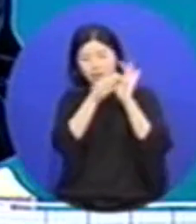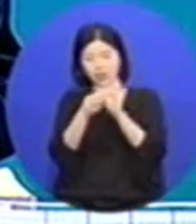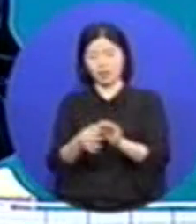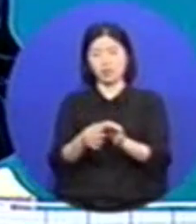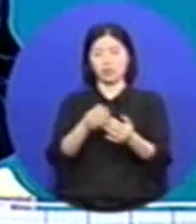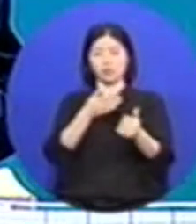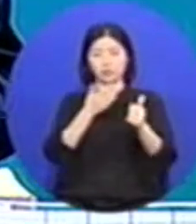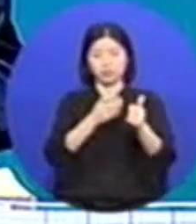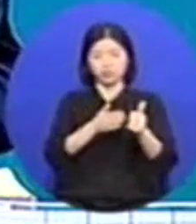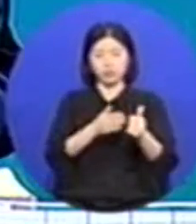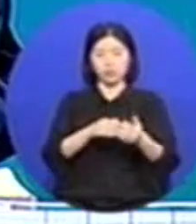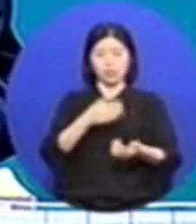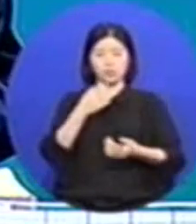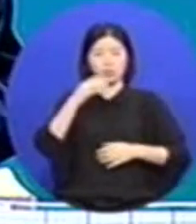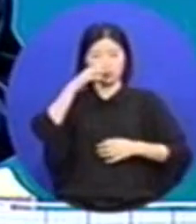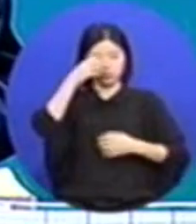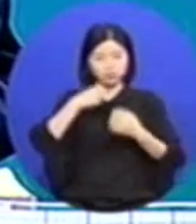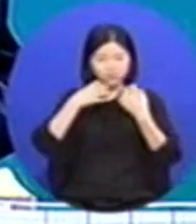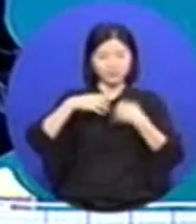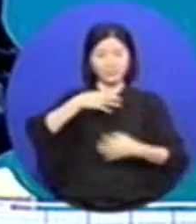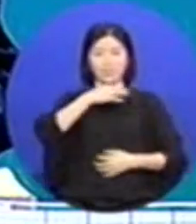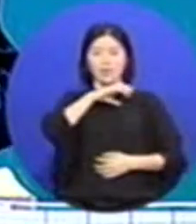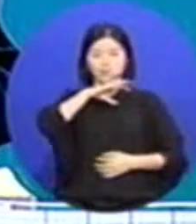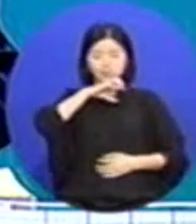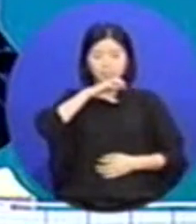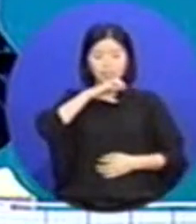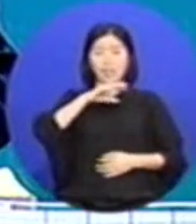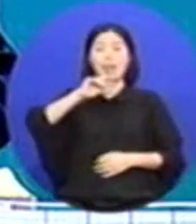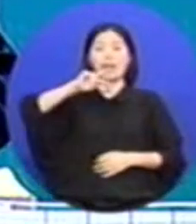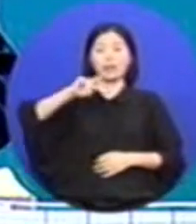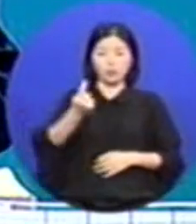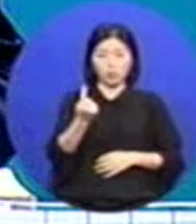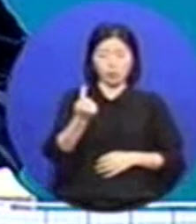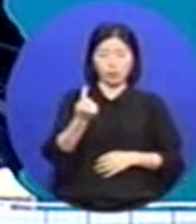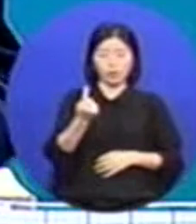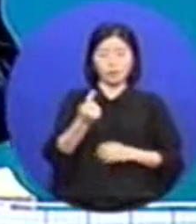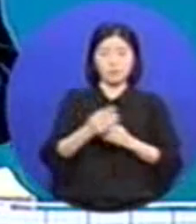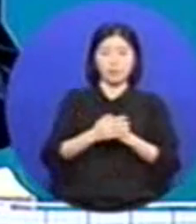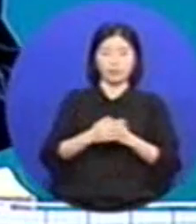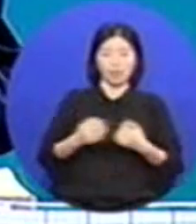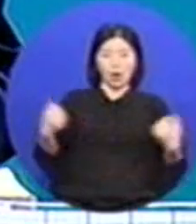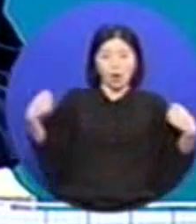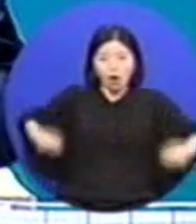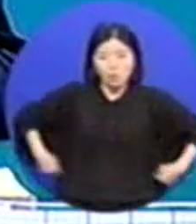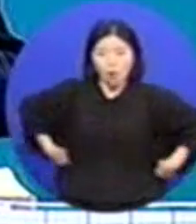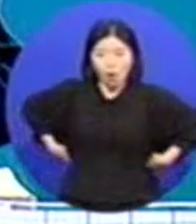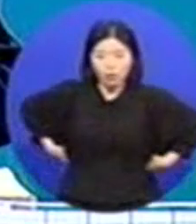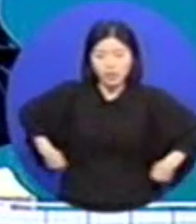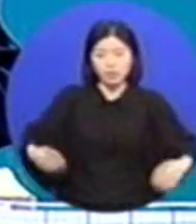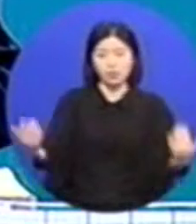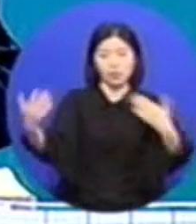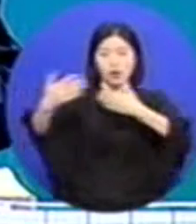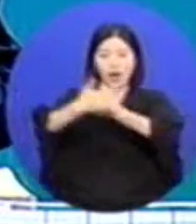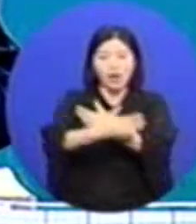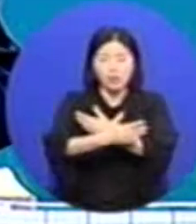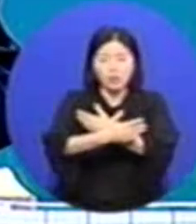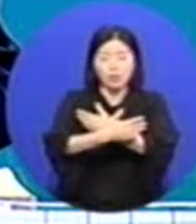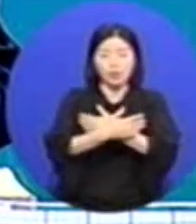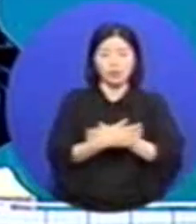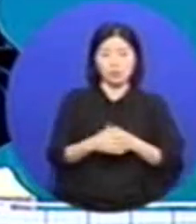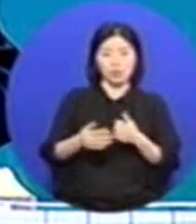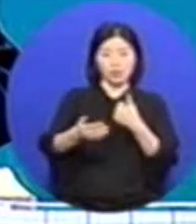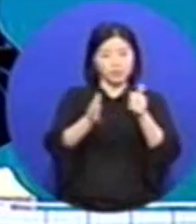붙고 칭얼 되고 그래도 업고 다니고 끌어 안아주고 달래주고